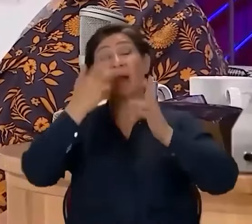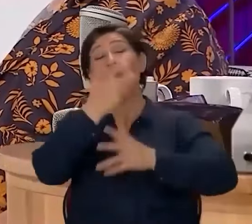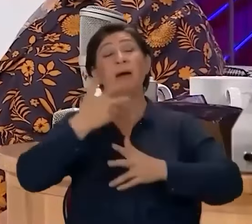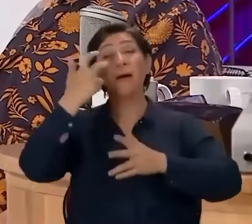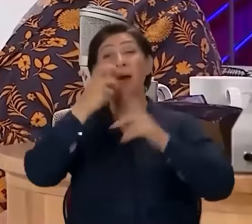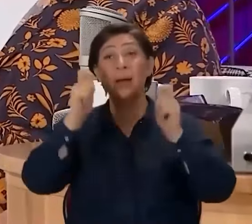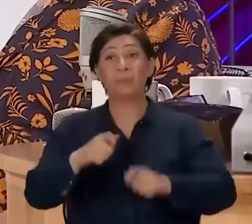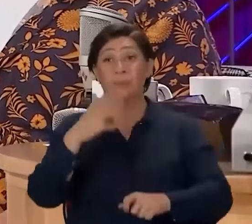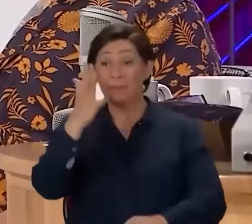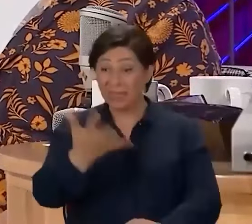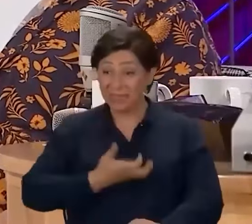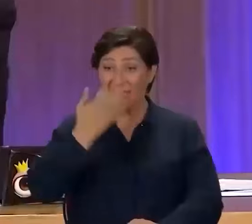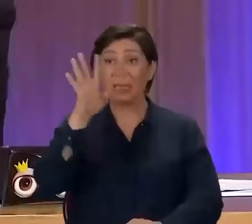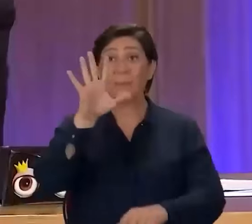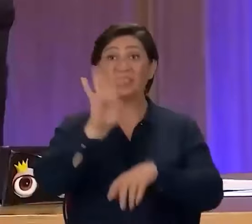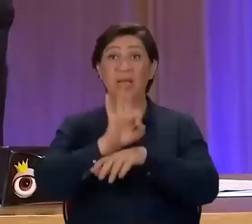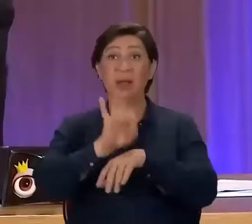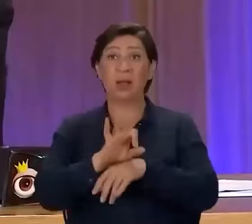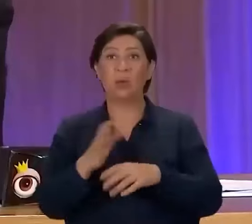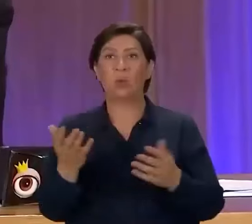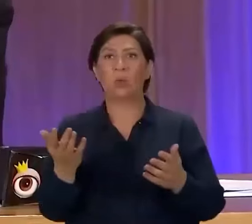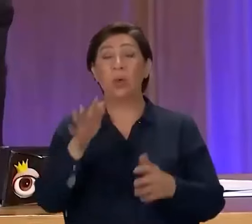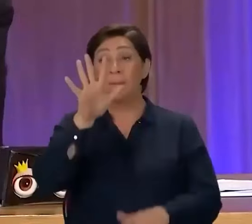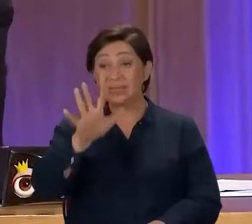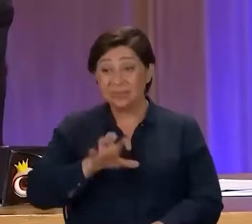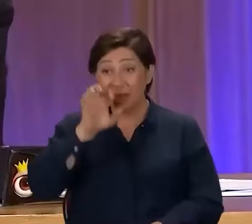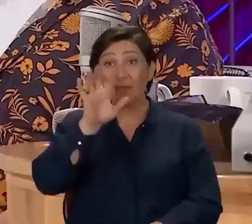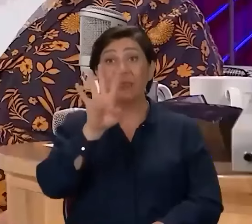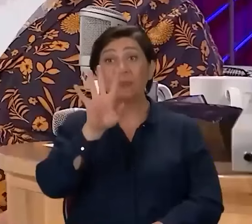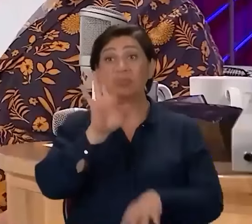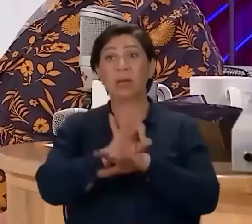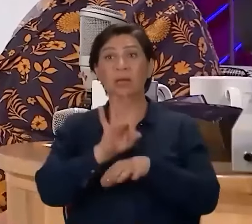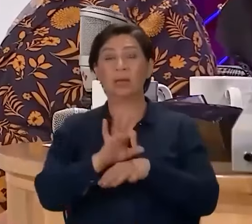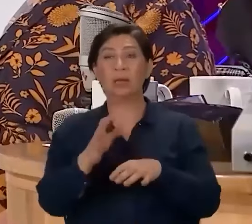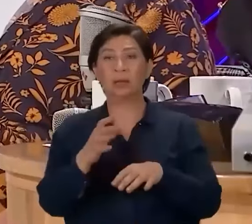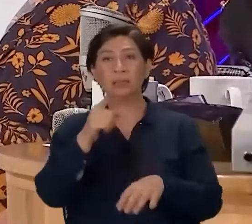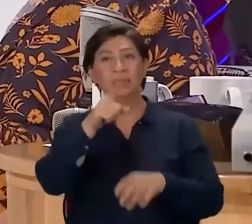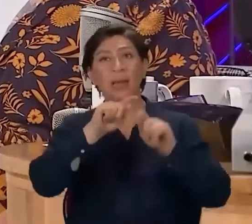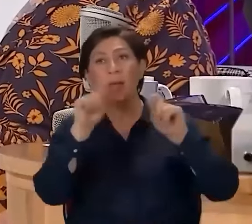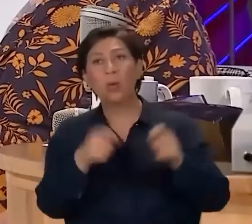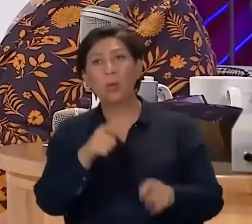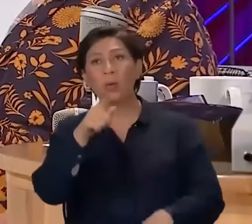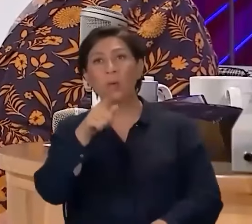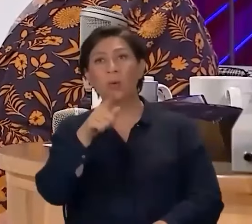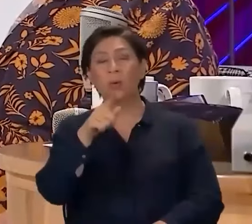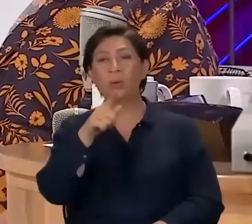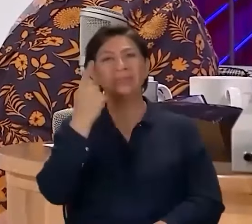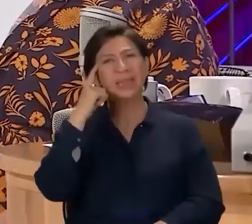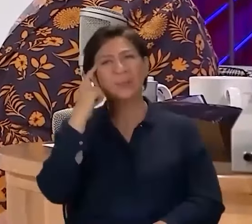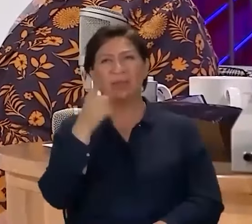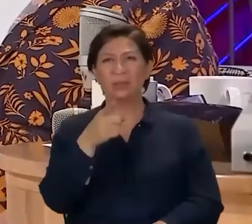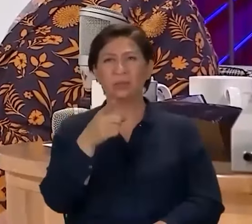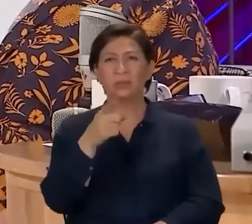Ne yaptın abi? Of of of of of. 5 saat 45 dakika. Senin rekorun kaç? Yani benim,